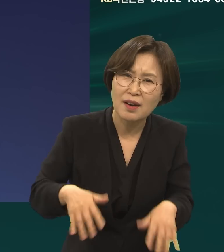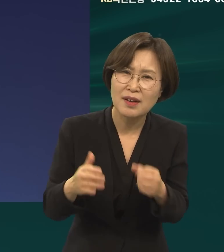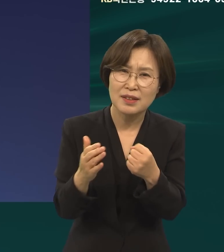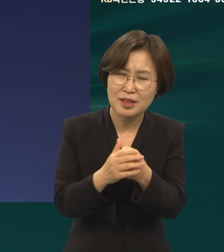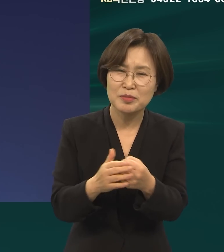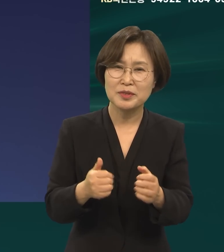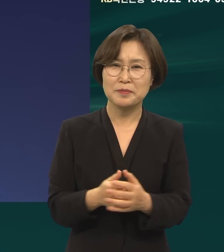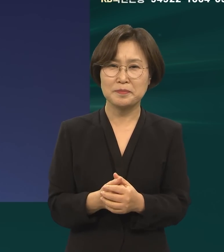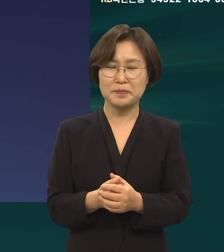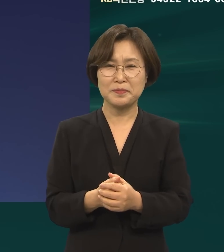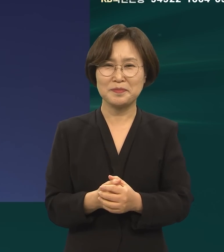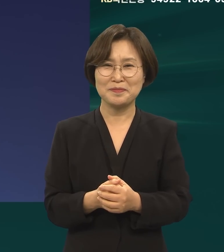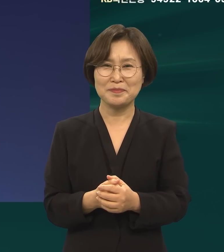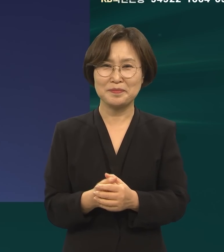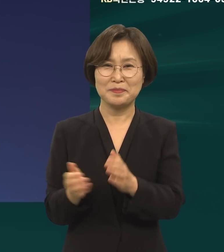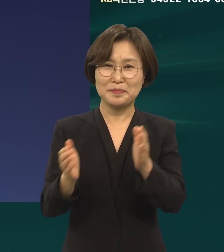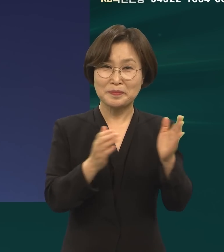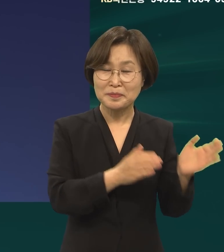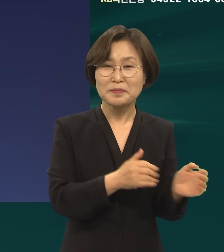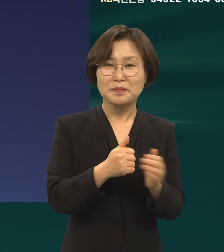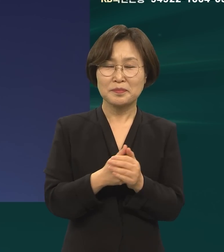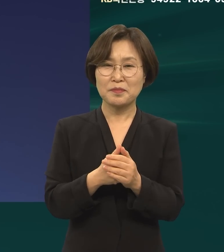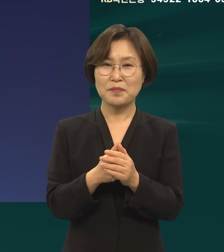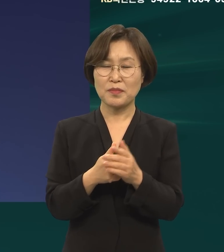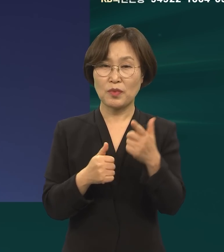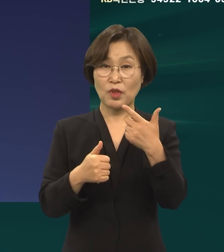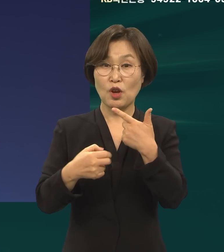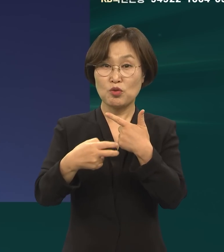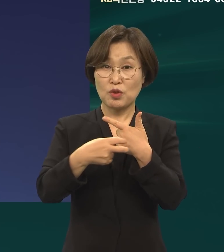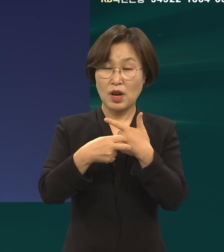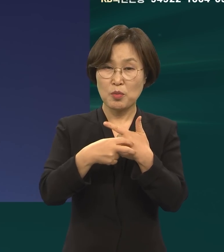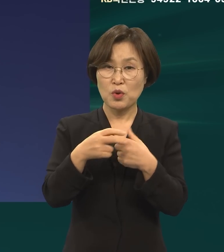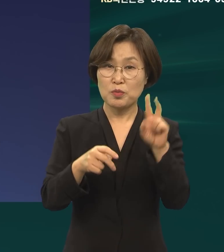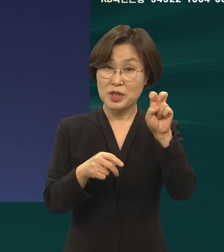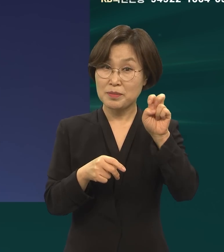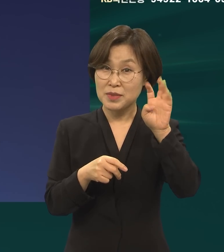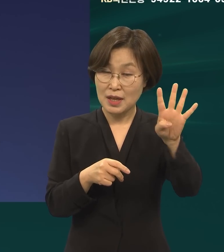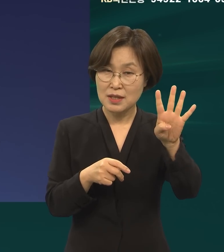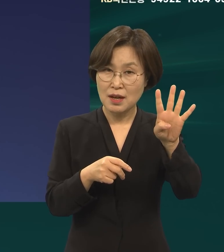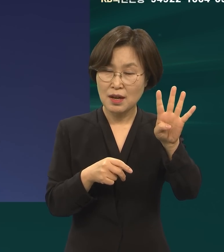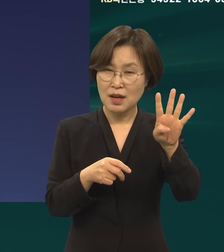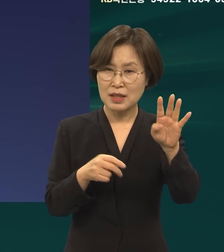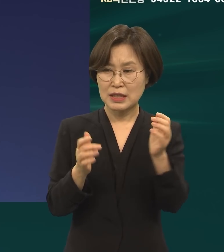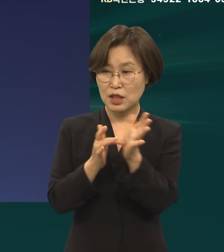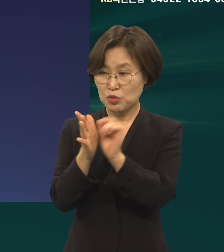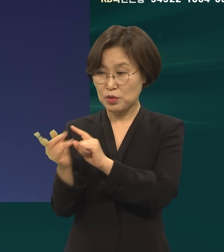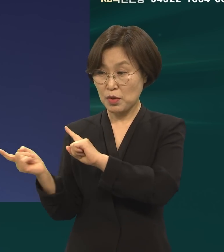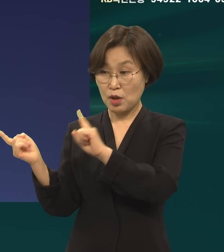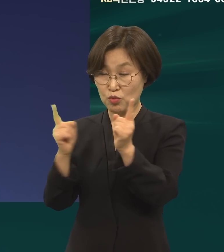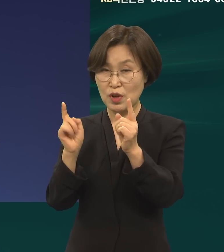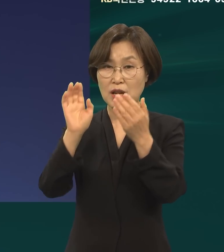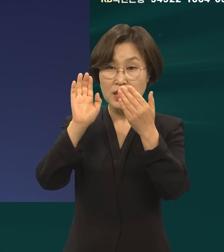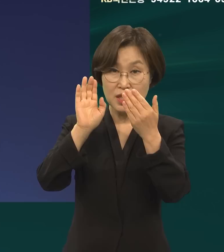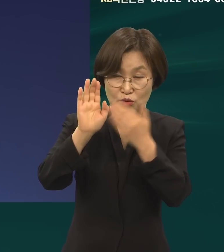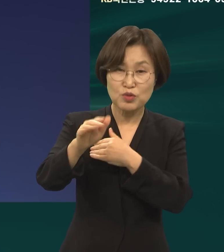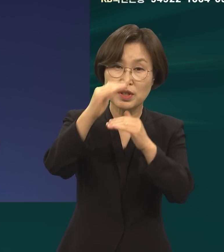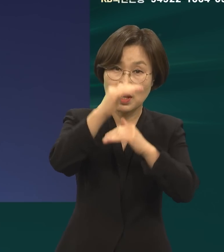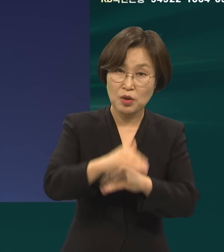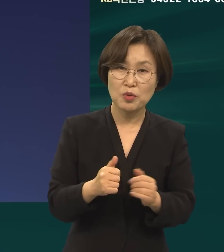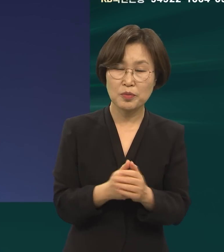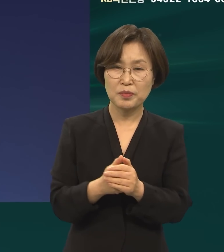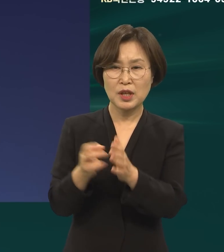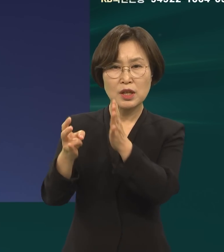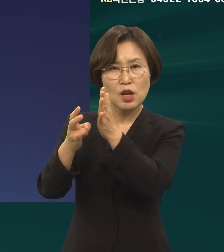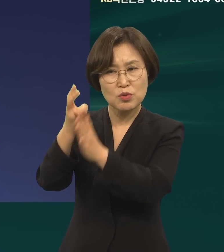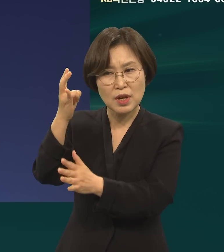그 이야기를 해보려고 합니다. 누가복음 24장은 예수님의 부활 후에 일어난 소식입니다. 예루살렘에